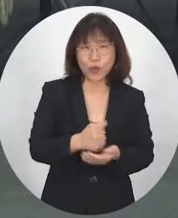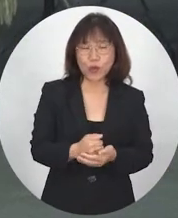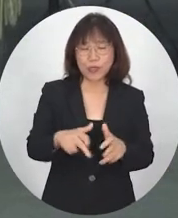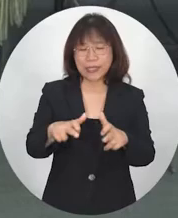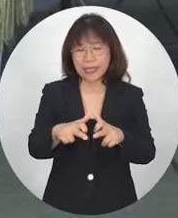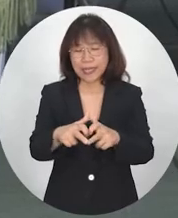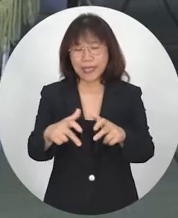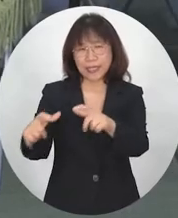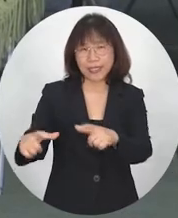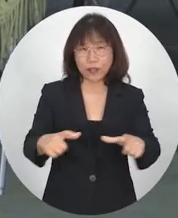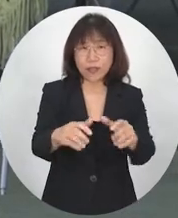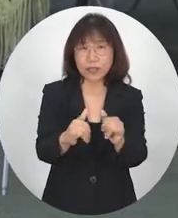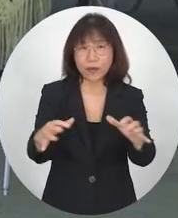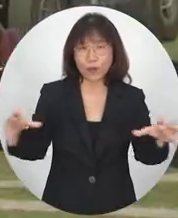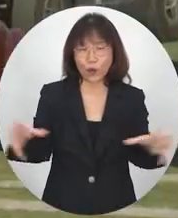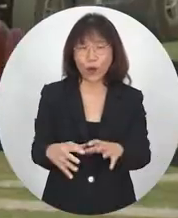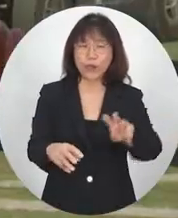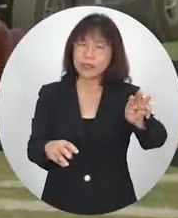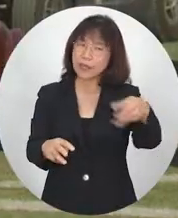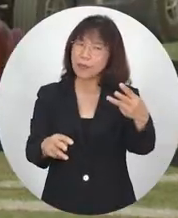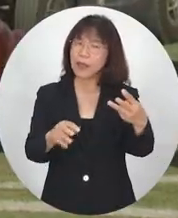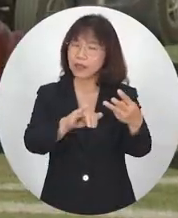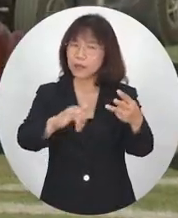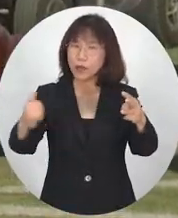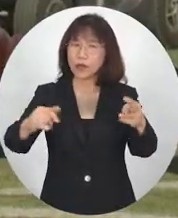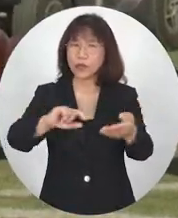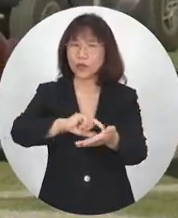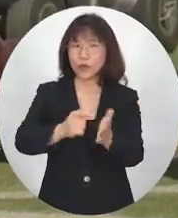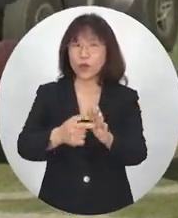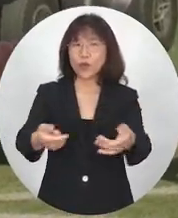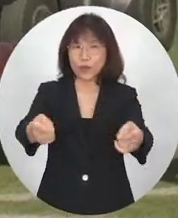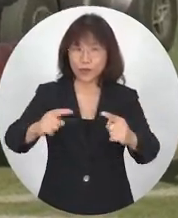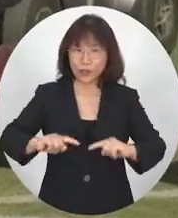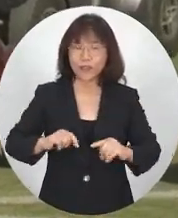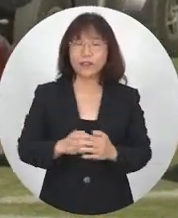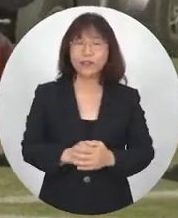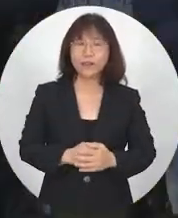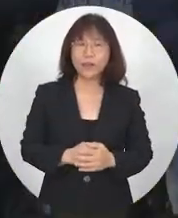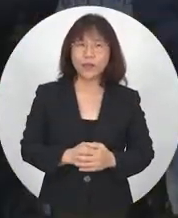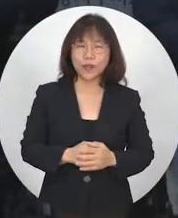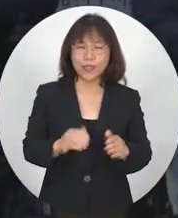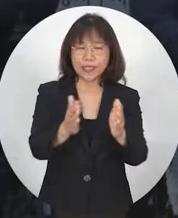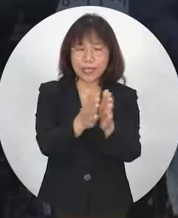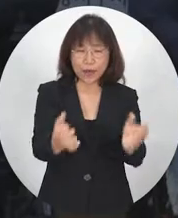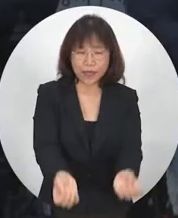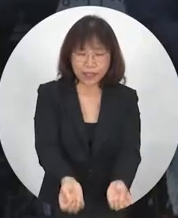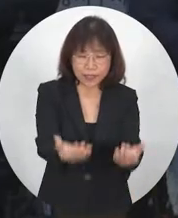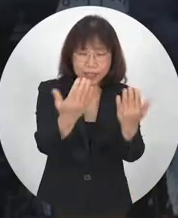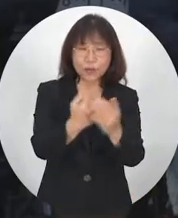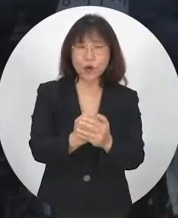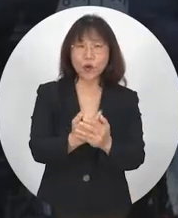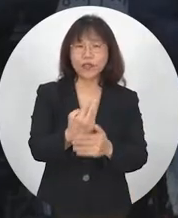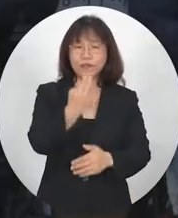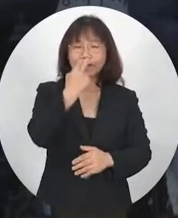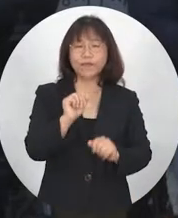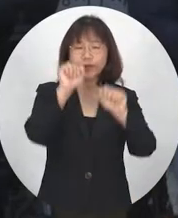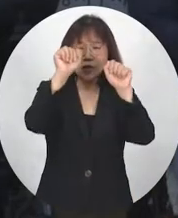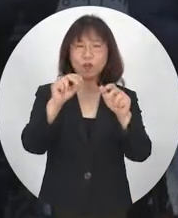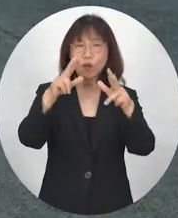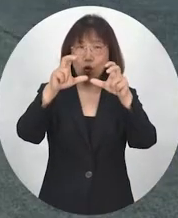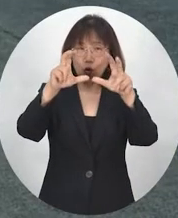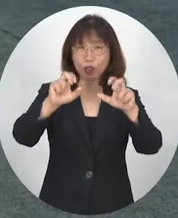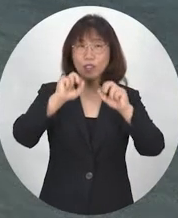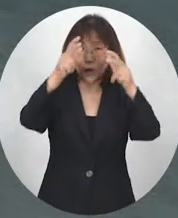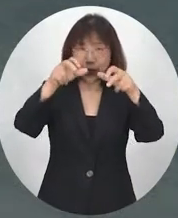및 돌봄 종사자 등 모두 300여 명이 참석했습니다. 본격적인 행사에서는 개회식을 시작으로